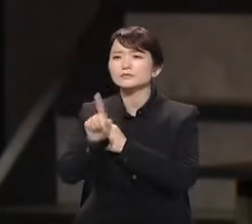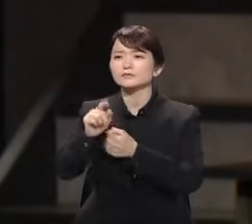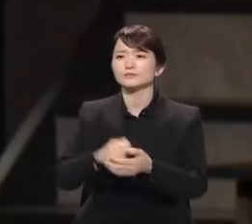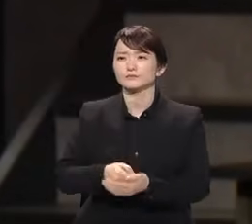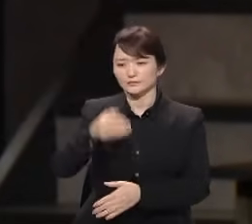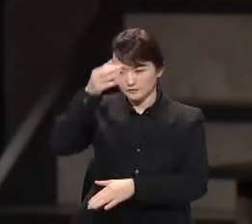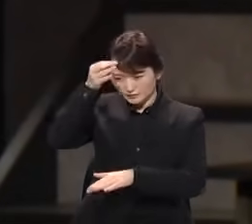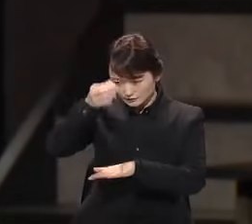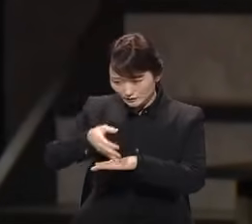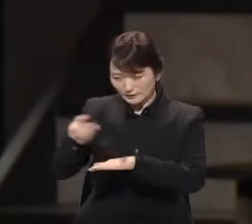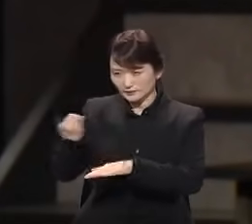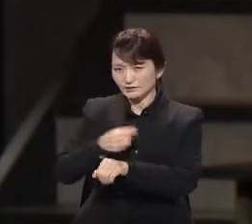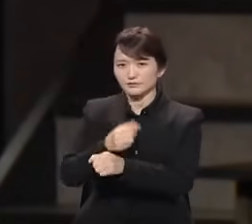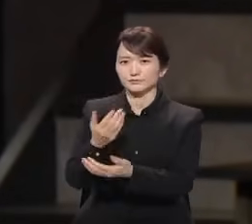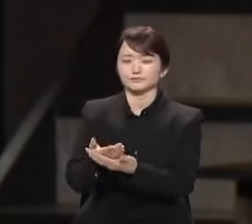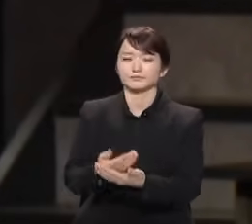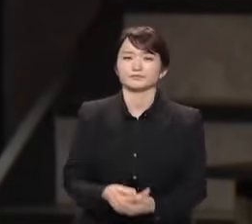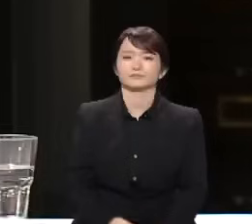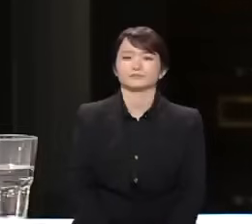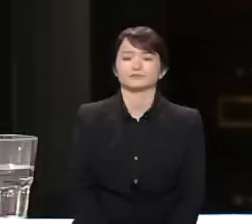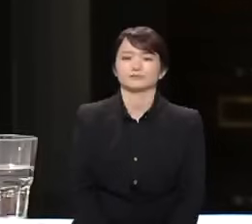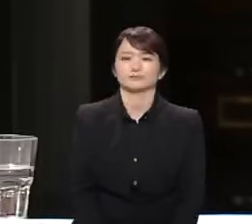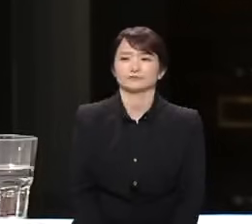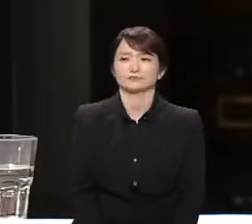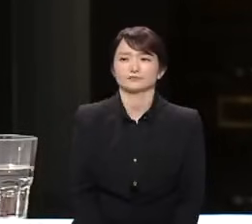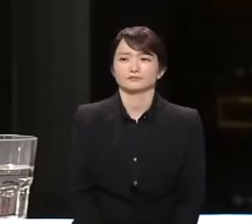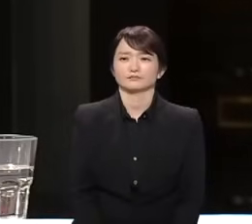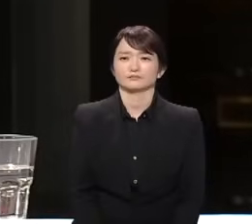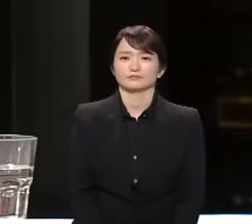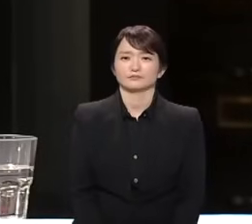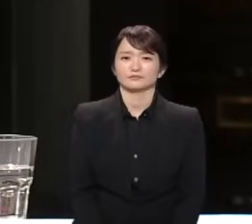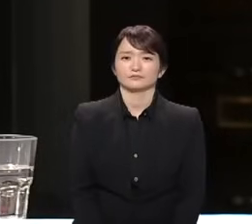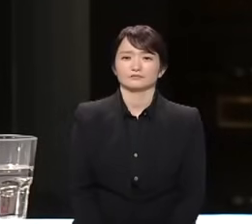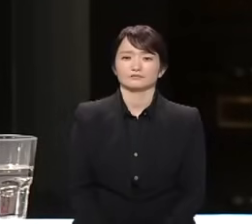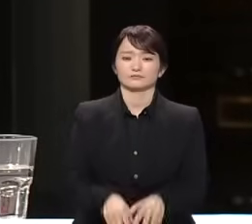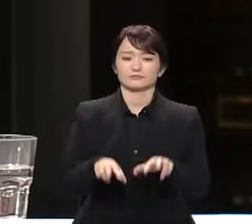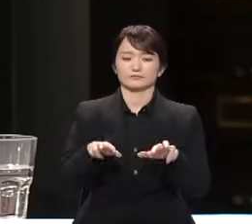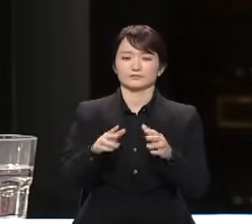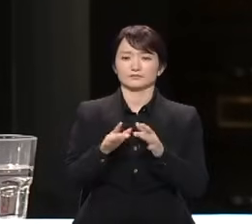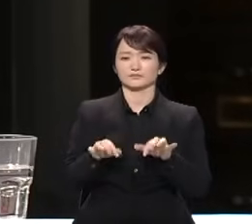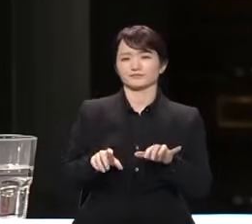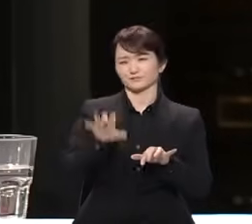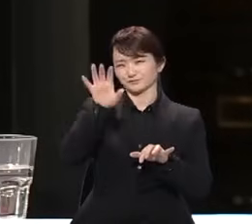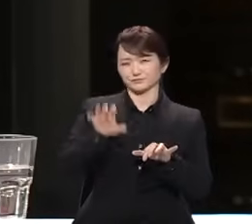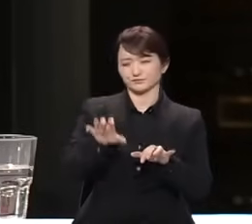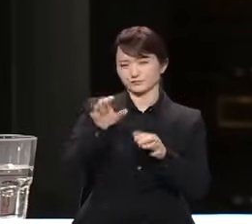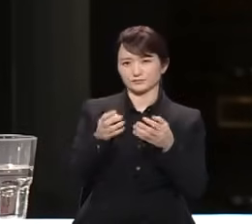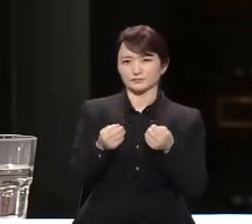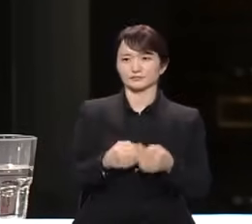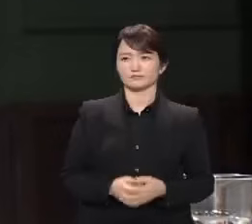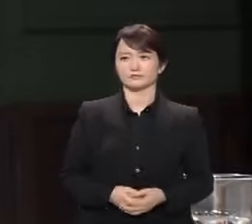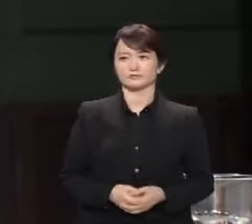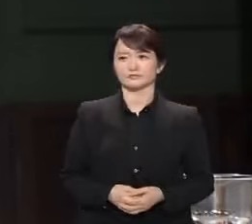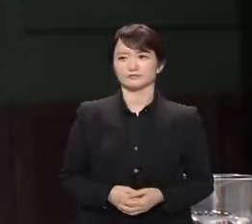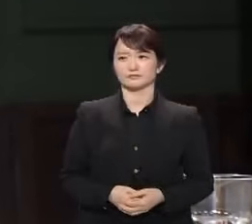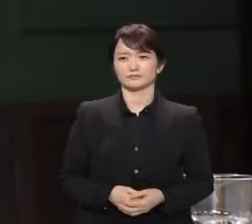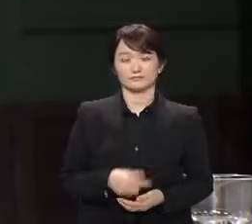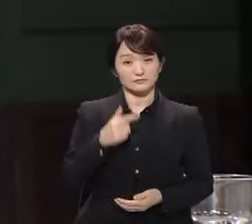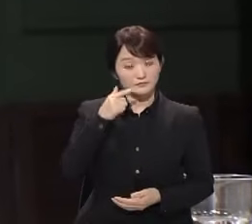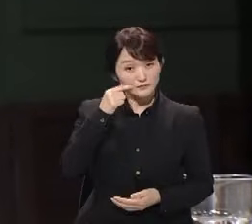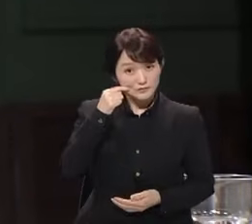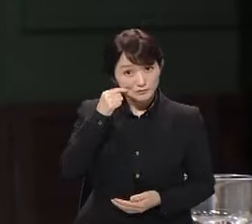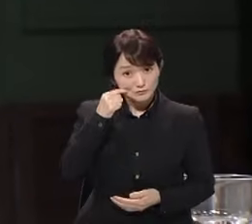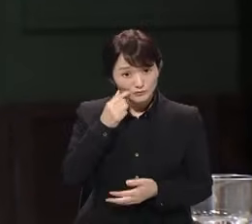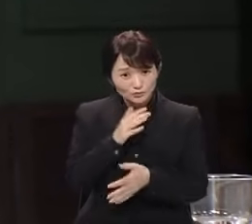사과 다시 해주시기 바랍니다. 자, 우리 가족 여러분들 지금 엄청나게 많은 말씀 주고 계시네요. 네, 일단 M님, 이거 일본산 코미디인가요?